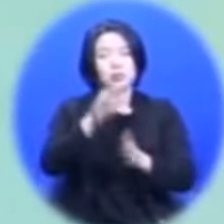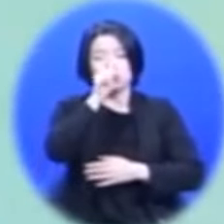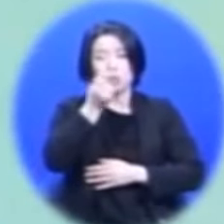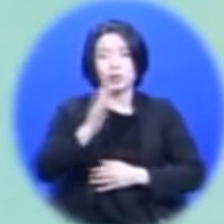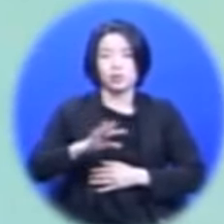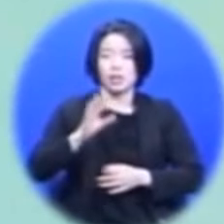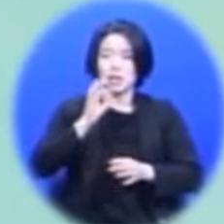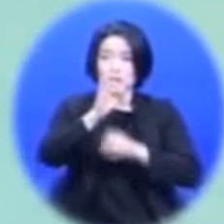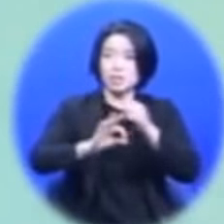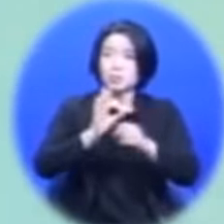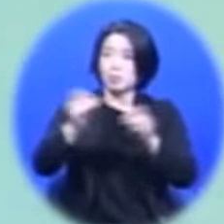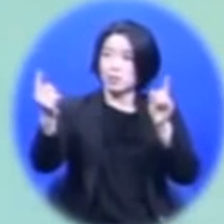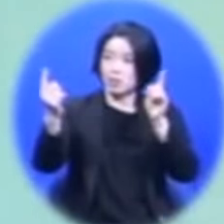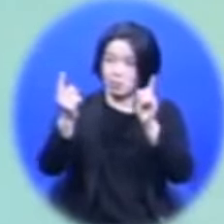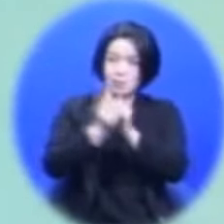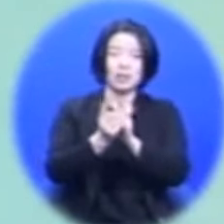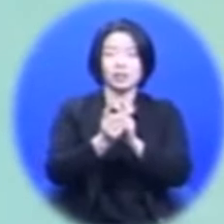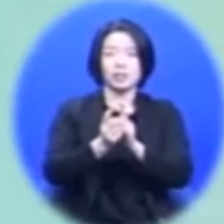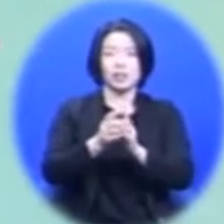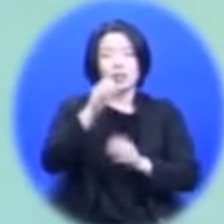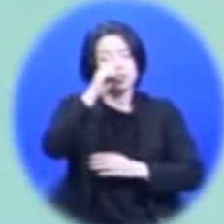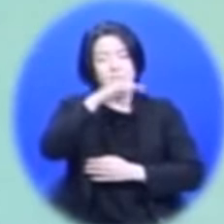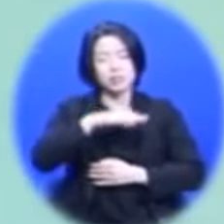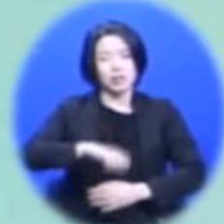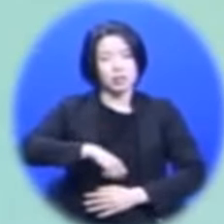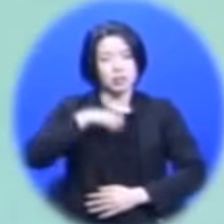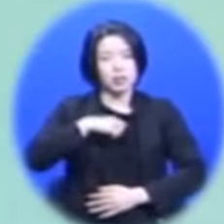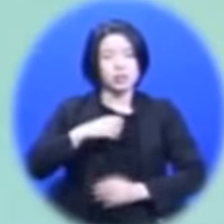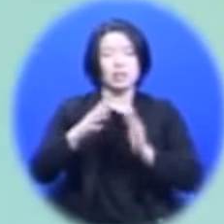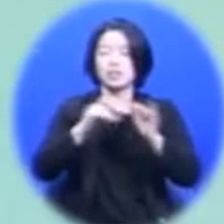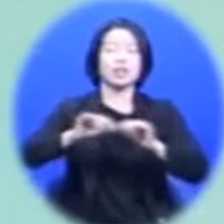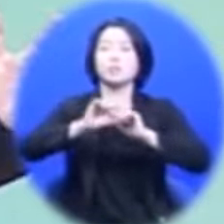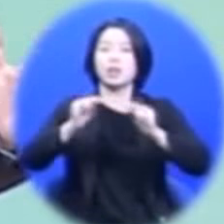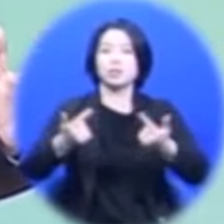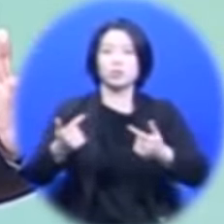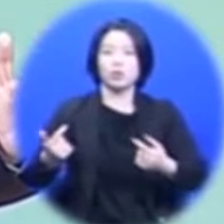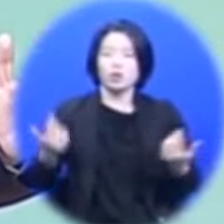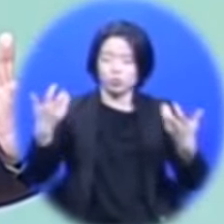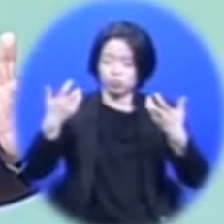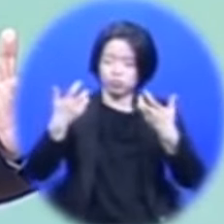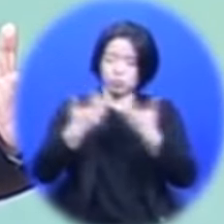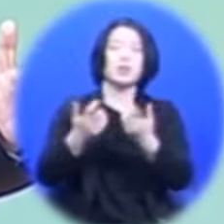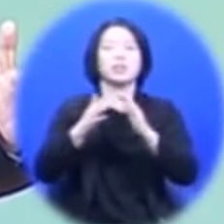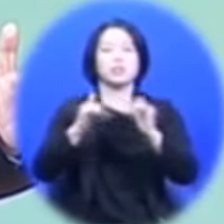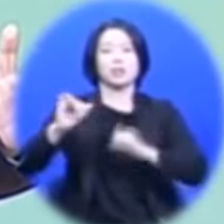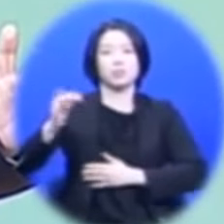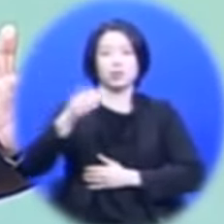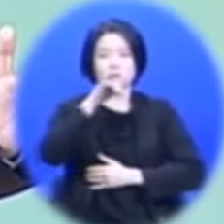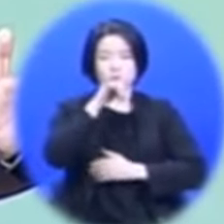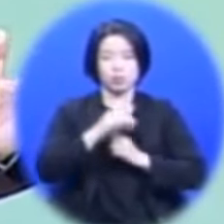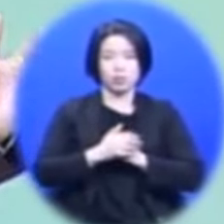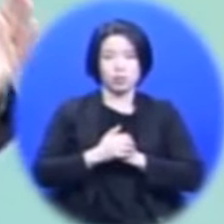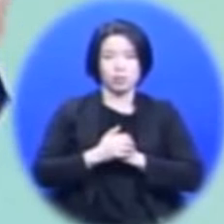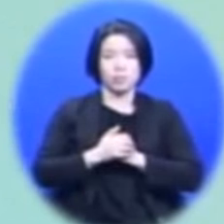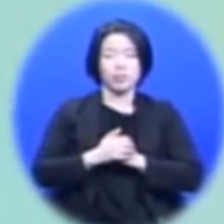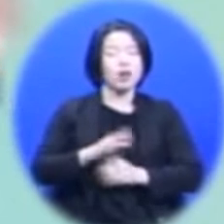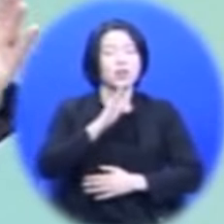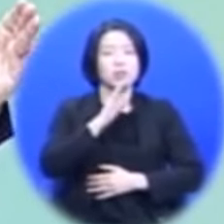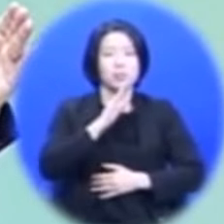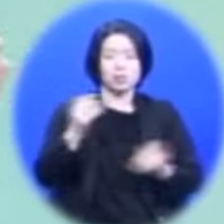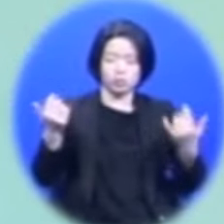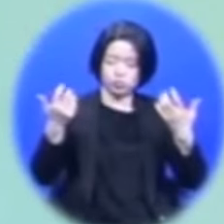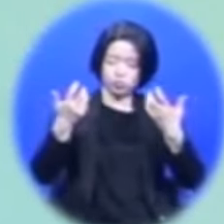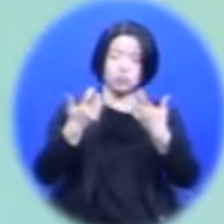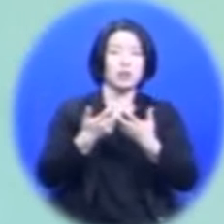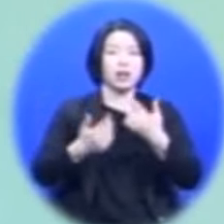다시 만났는데 그저 성실한 사람이라는 게 아니고 충만한 사람이 되어 있는 겁니다. 정말